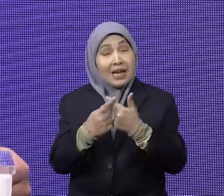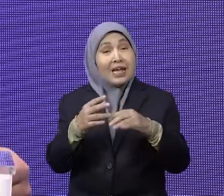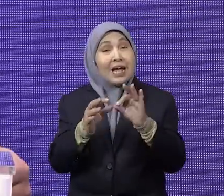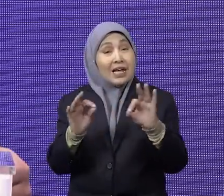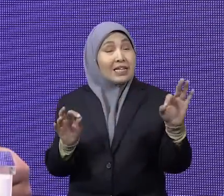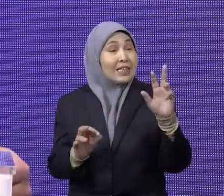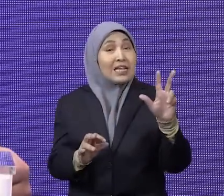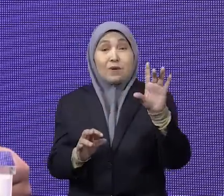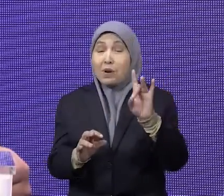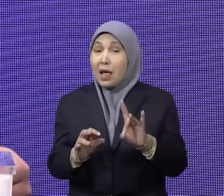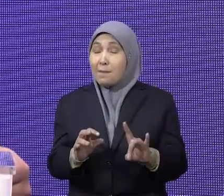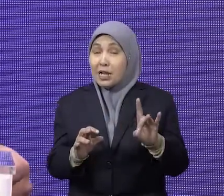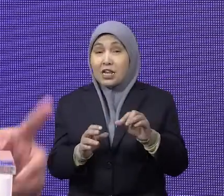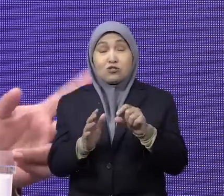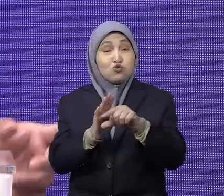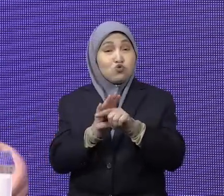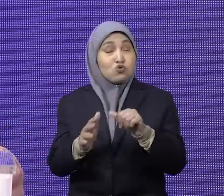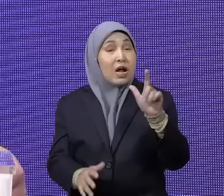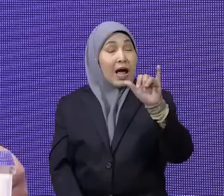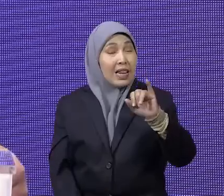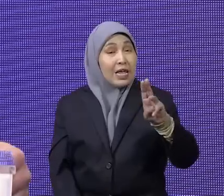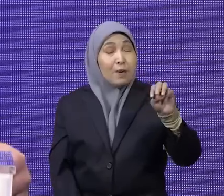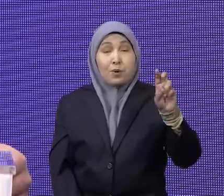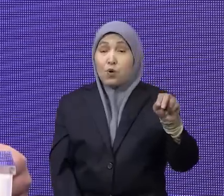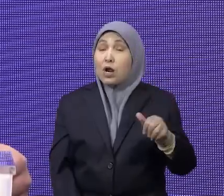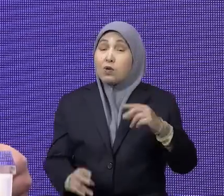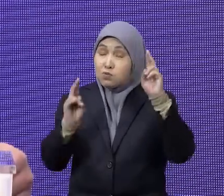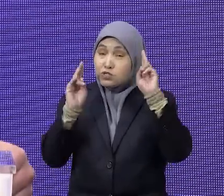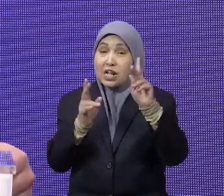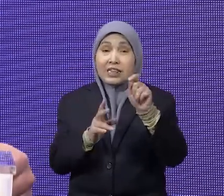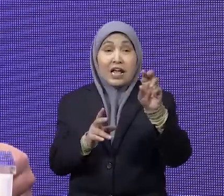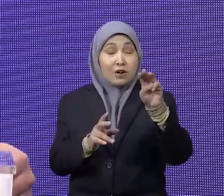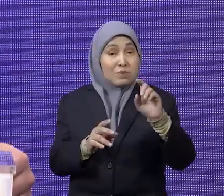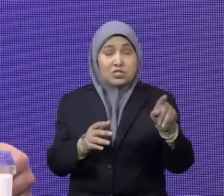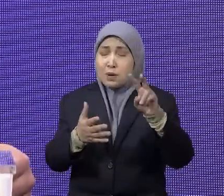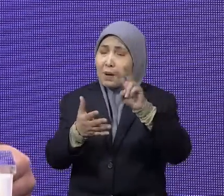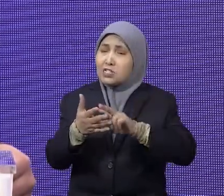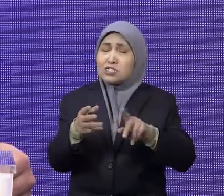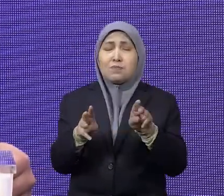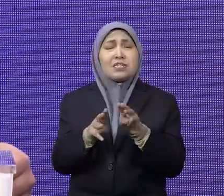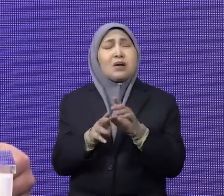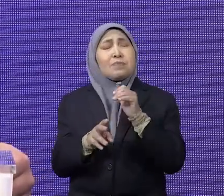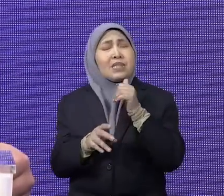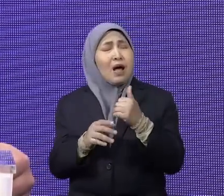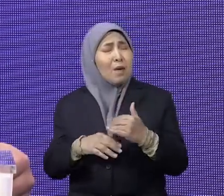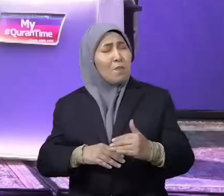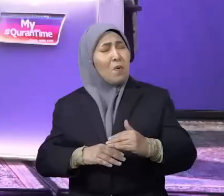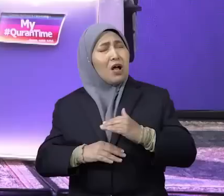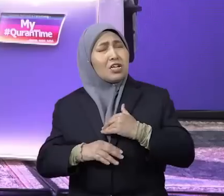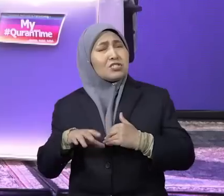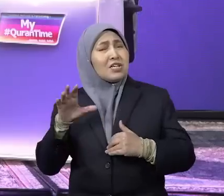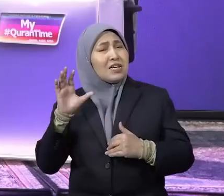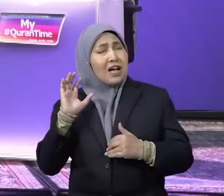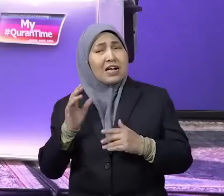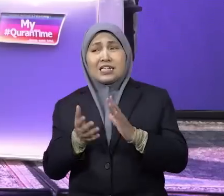yang ke-38 surah Ali Imran yang tadi Ustaz Tarmizi Abdul Rahman baca macam tak puas dengar.